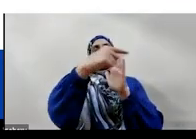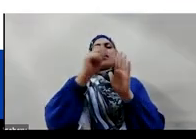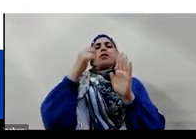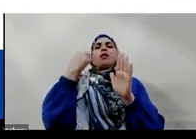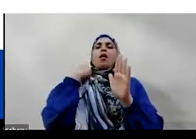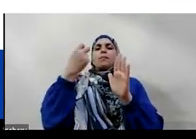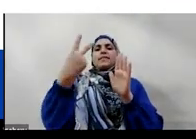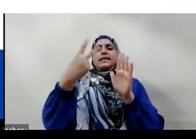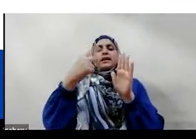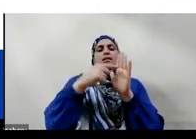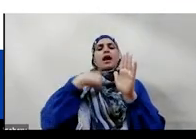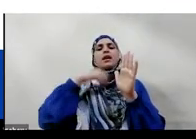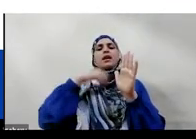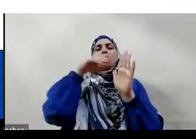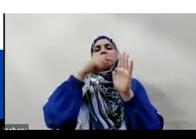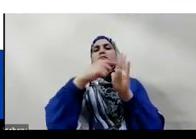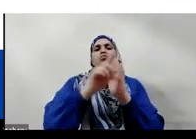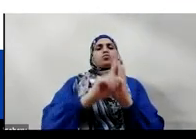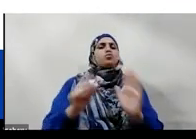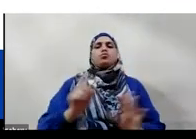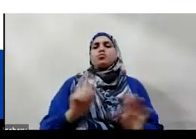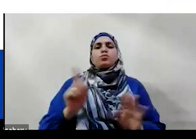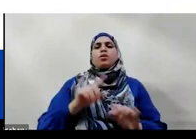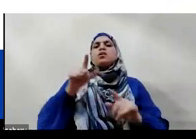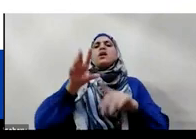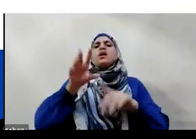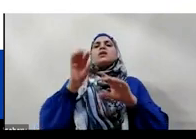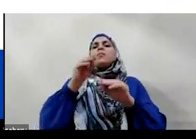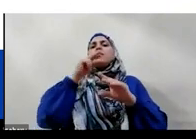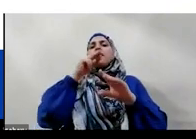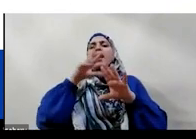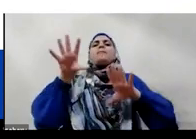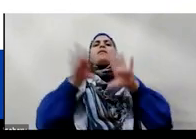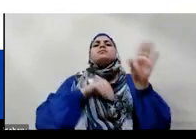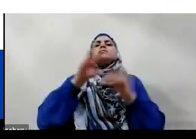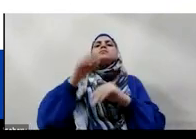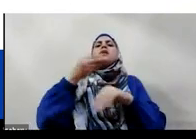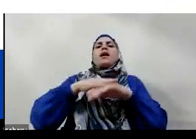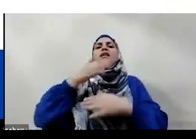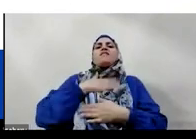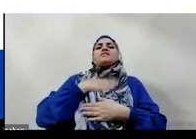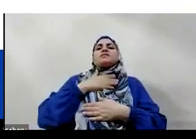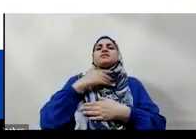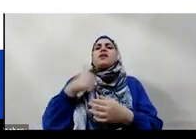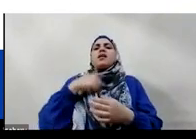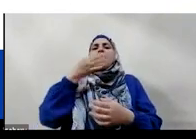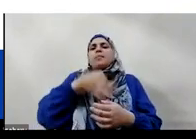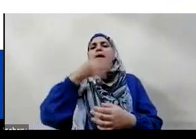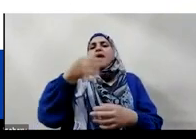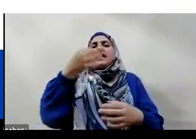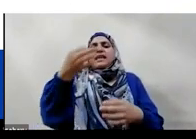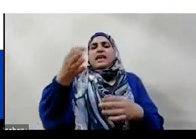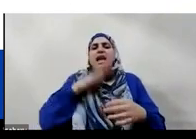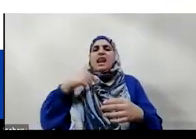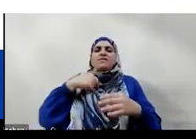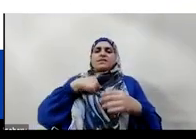2003، ما بتبقاش listing of fact، ما بتبقاش مجرد كده bullet points بحطها، لا انا بشرح قصة عن نفسي.